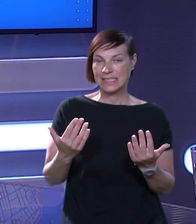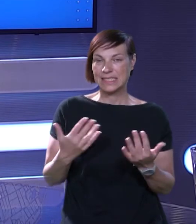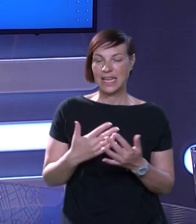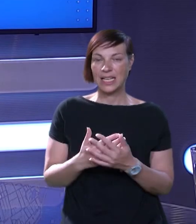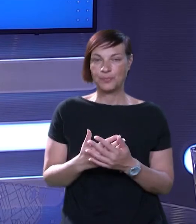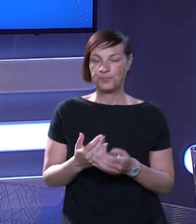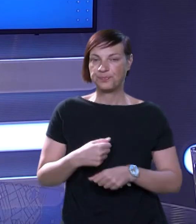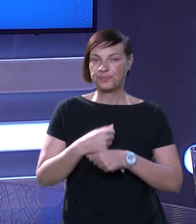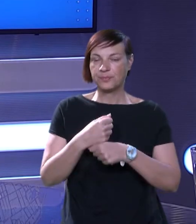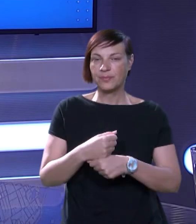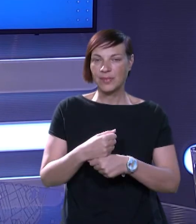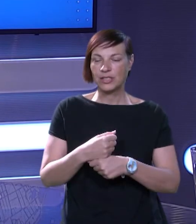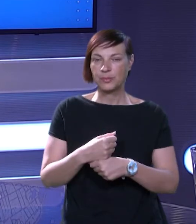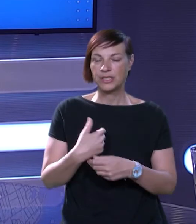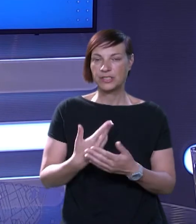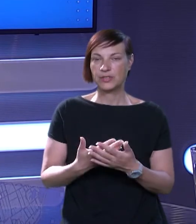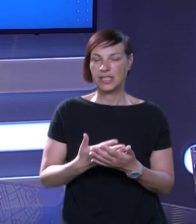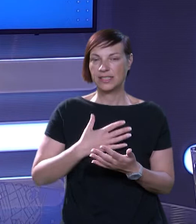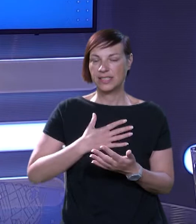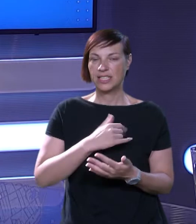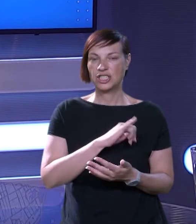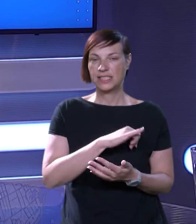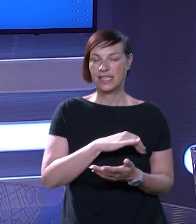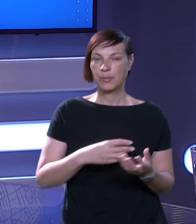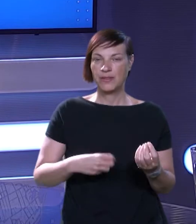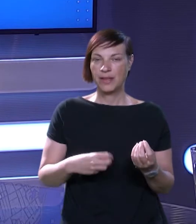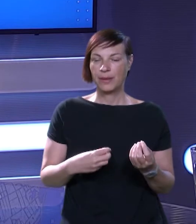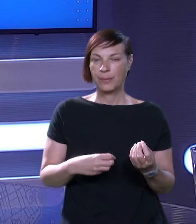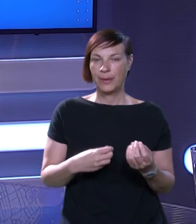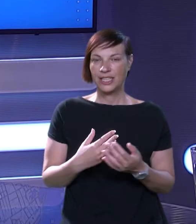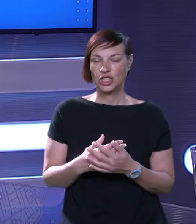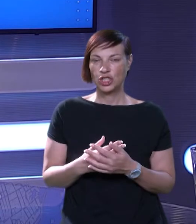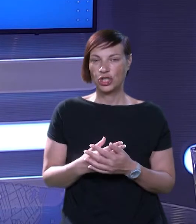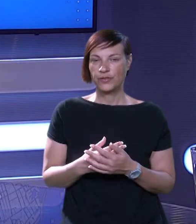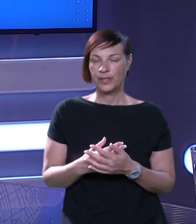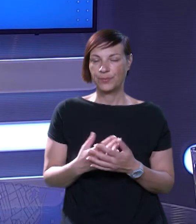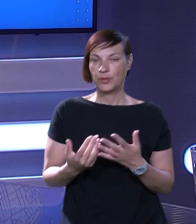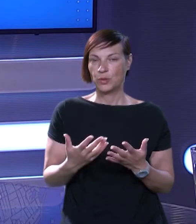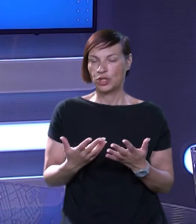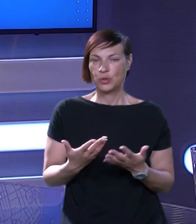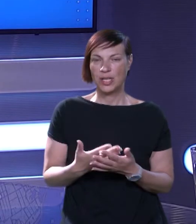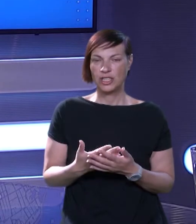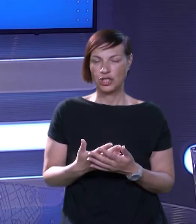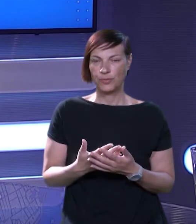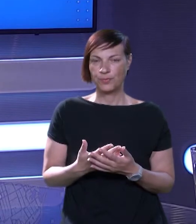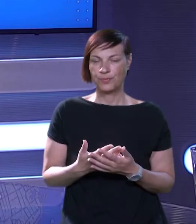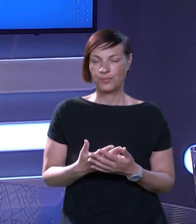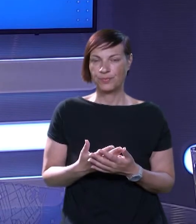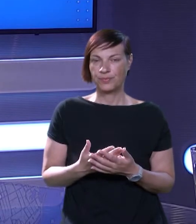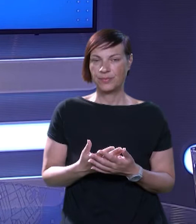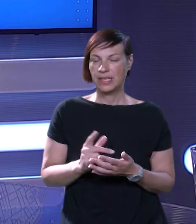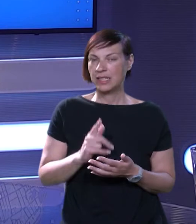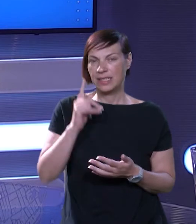je podržavala, pa su onda nastali i neki naši zanimljivi bendovi u odnosu na to.